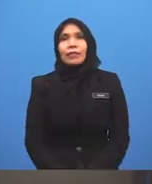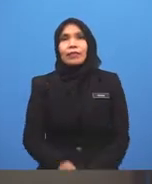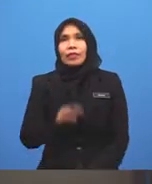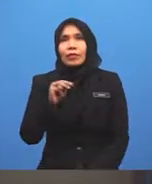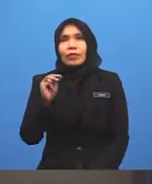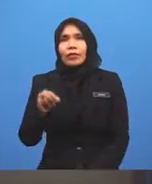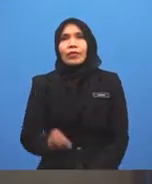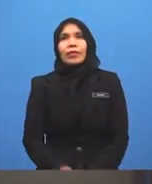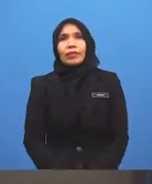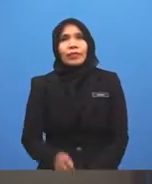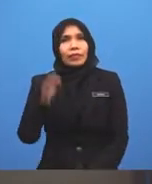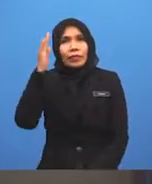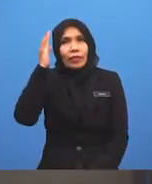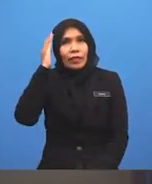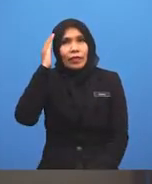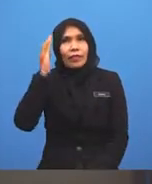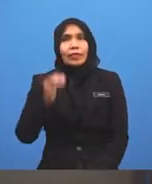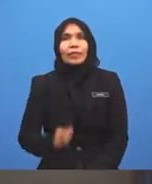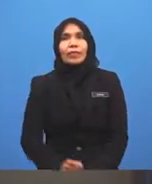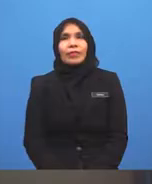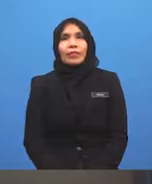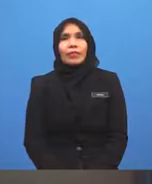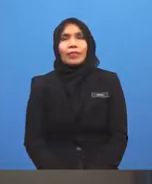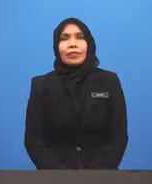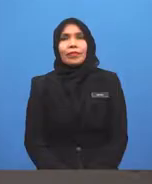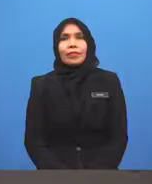Murid-murid, masih ingatkah petua apa yang kita gunakan?